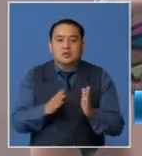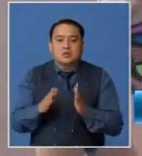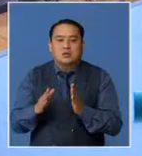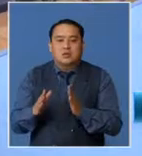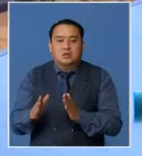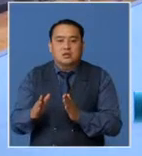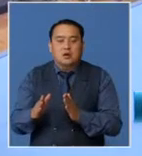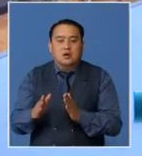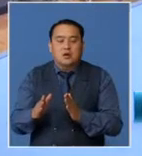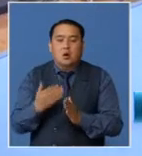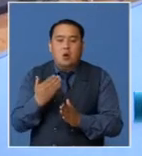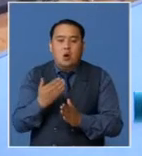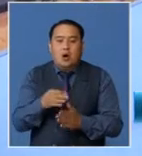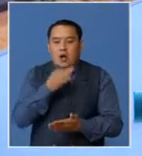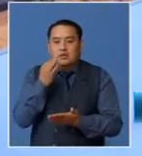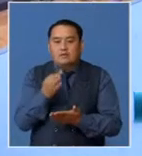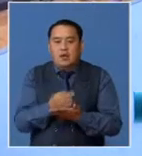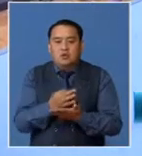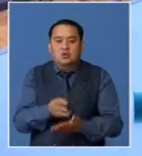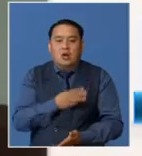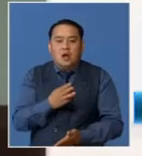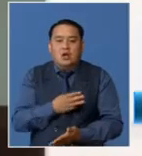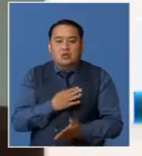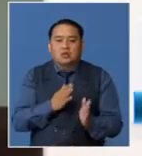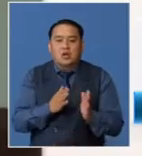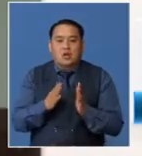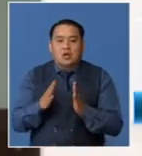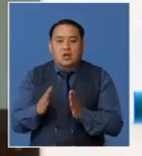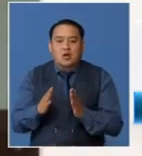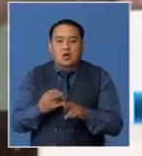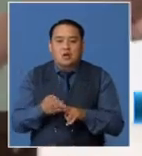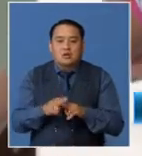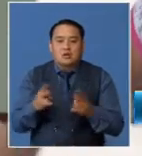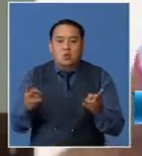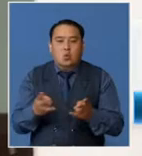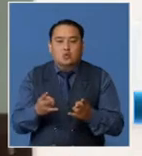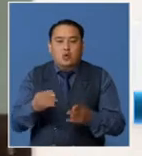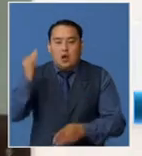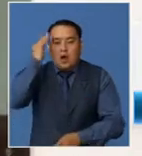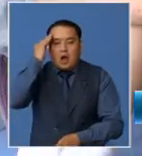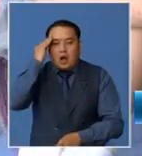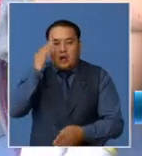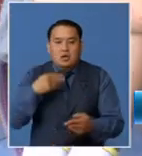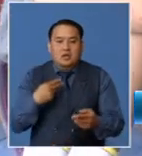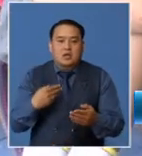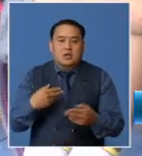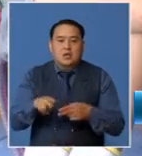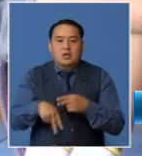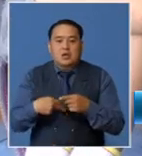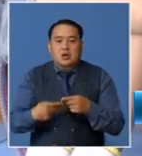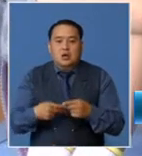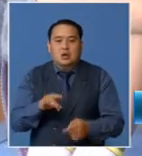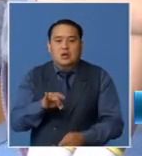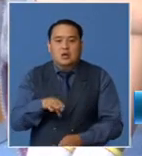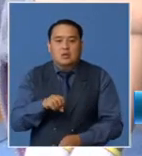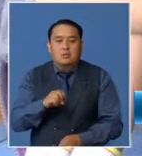Рахимбек Тулендинов. Кроме ответственности, желания и дисциплинированности, для этого необходимо быть одаренным и гибким от природы. У Рахимбека